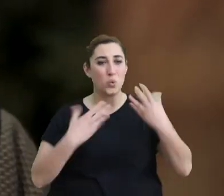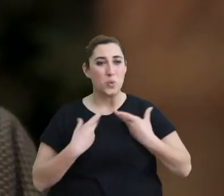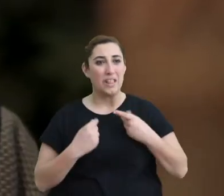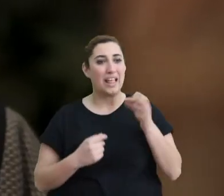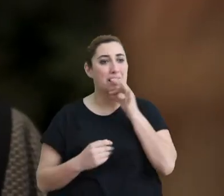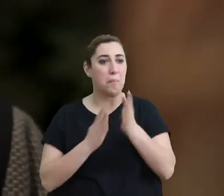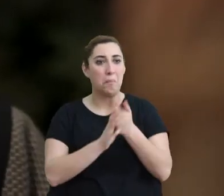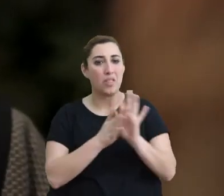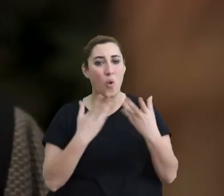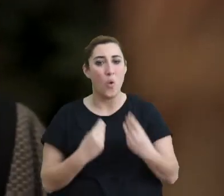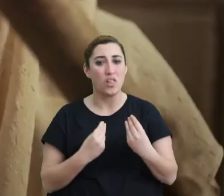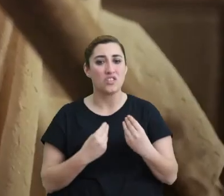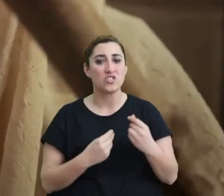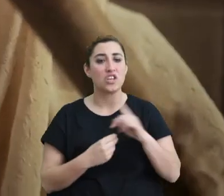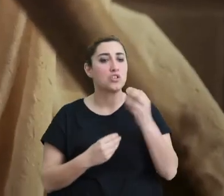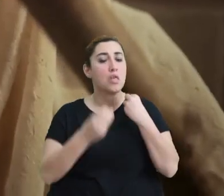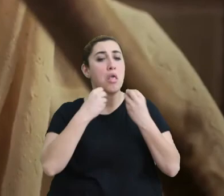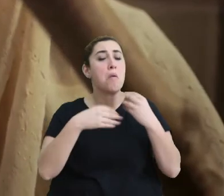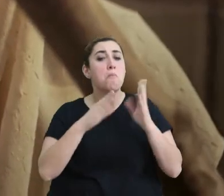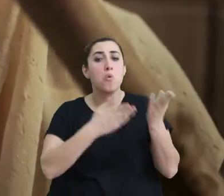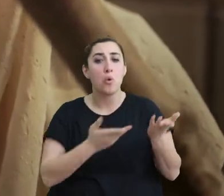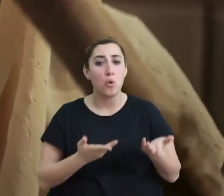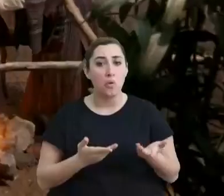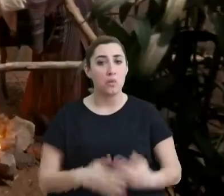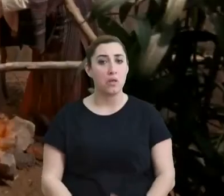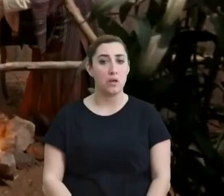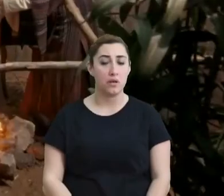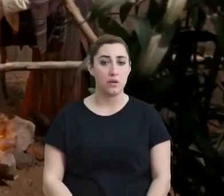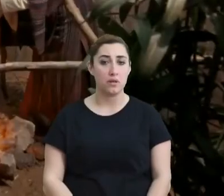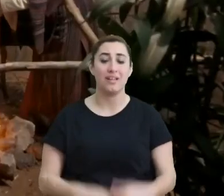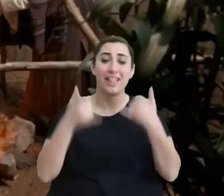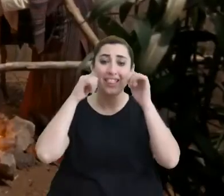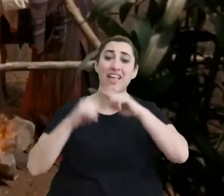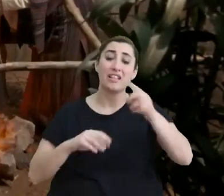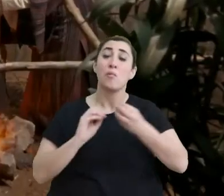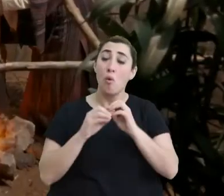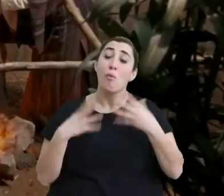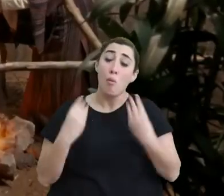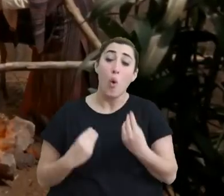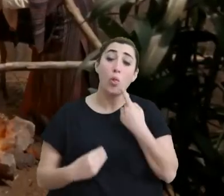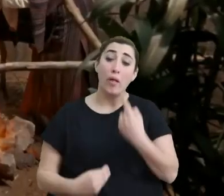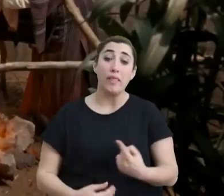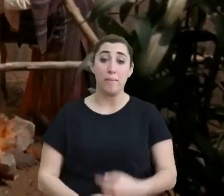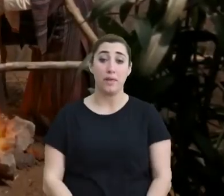kesilecek. Yemeden içmeden de kesti kendini. İneklerin de derdi olur demek ki.